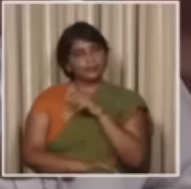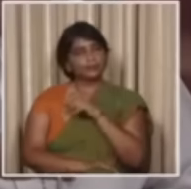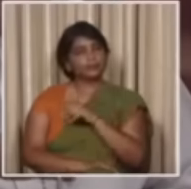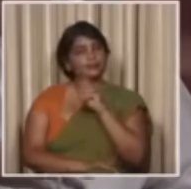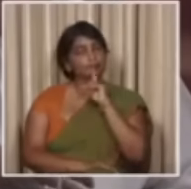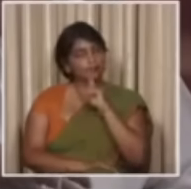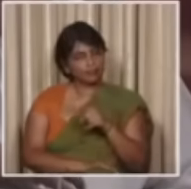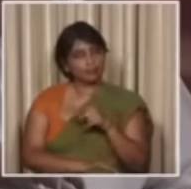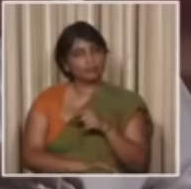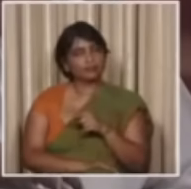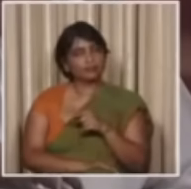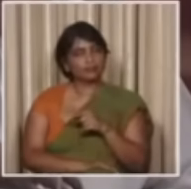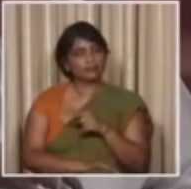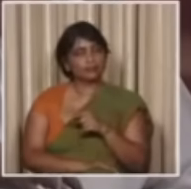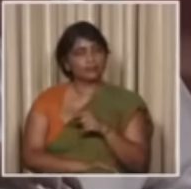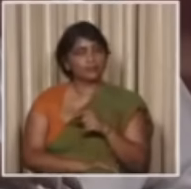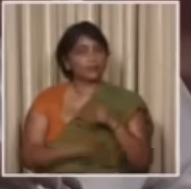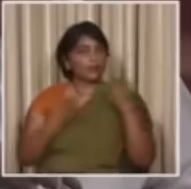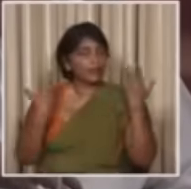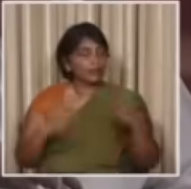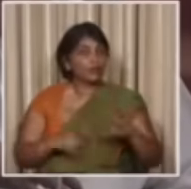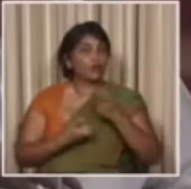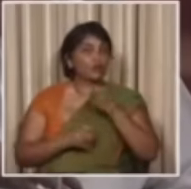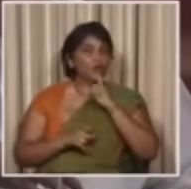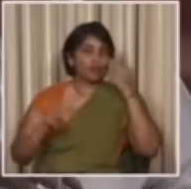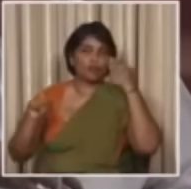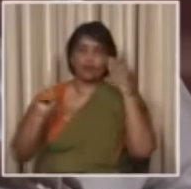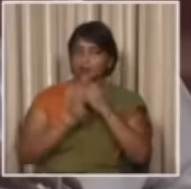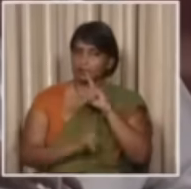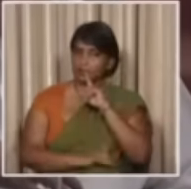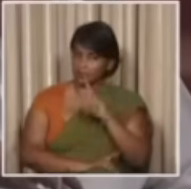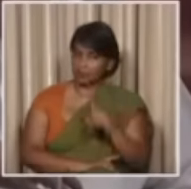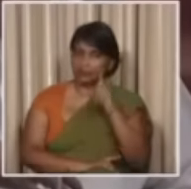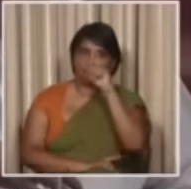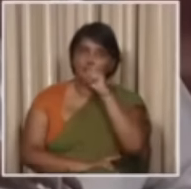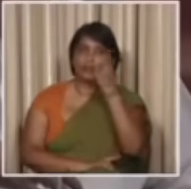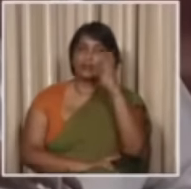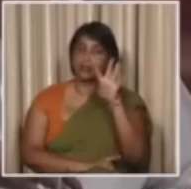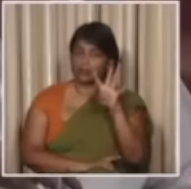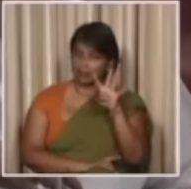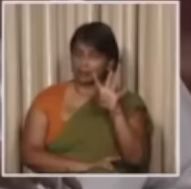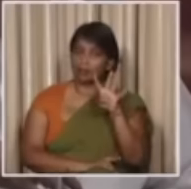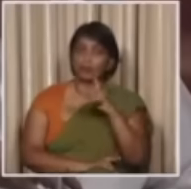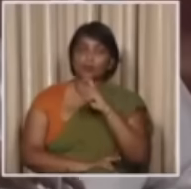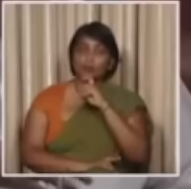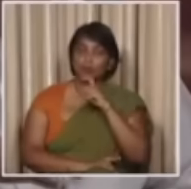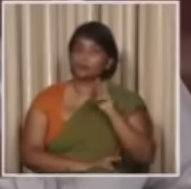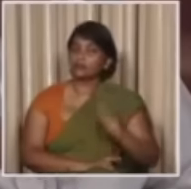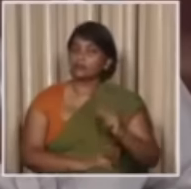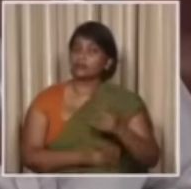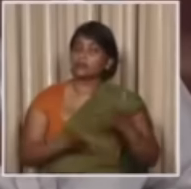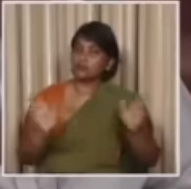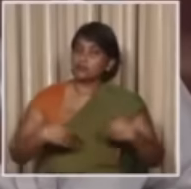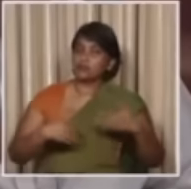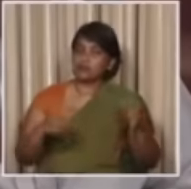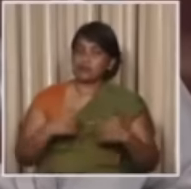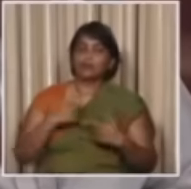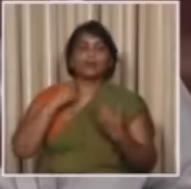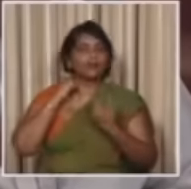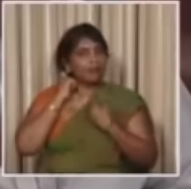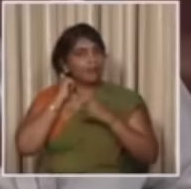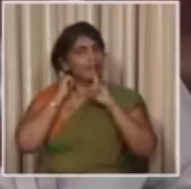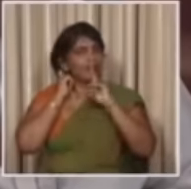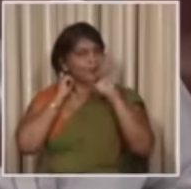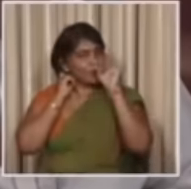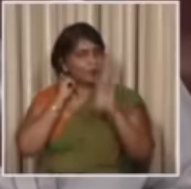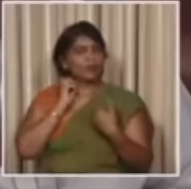සභානායකතුමත් කිව්වේ අවසන් වෙච්ච නැති නඩුවක් මාස 14ක් විනිශ්චයකාරවරු මේක අහනවා කියලා. මම කියන්නේත්